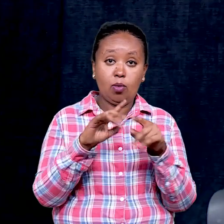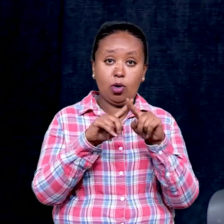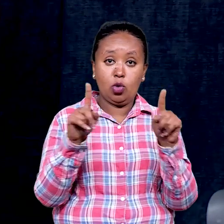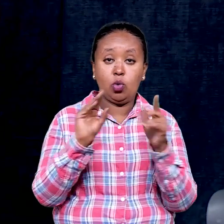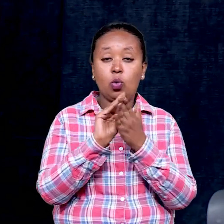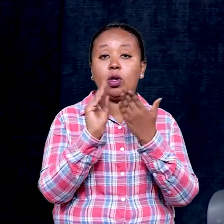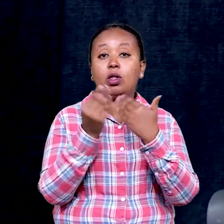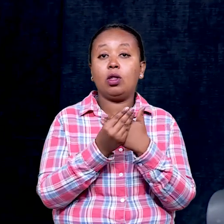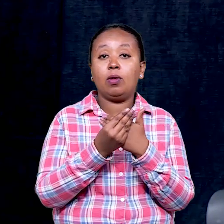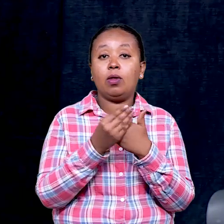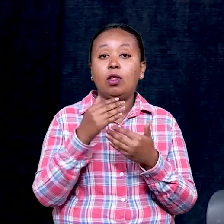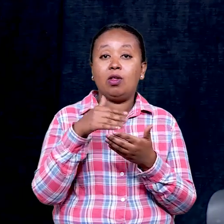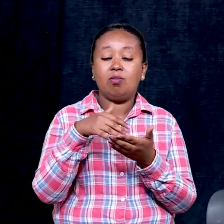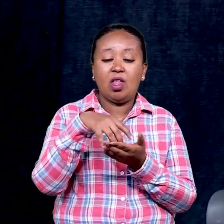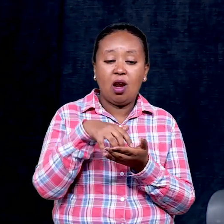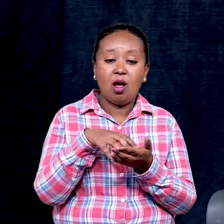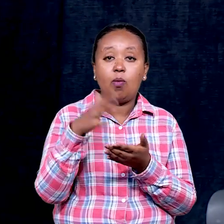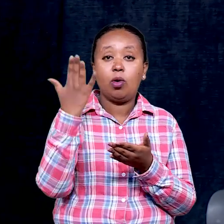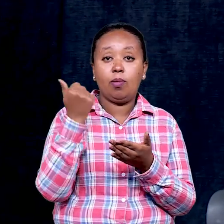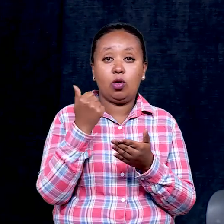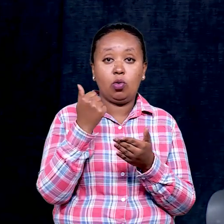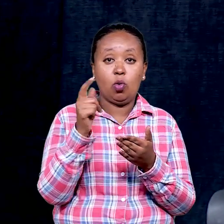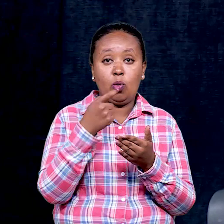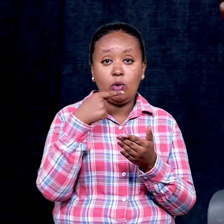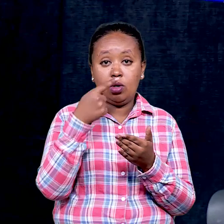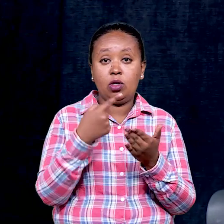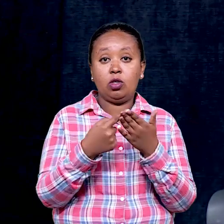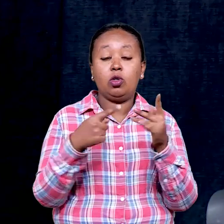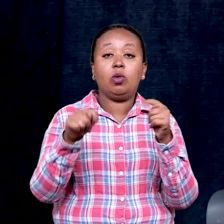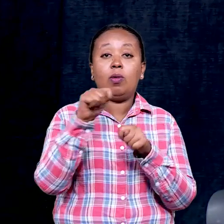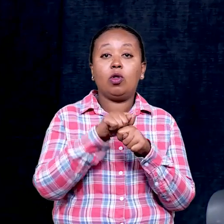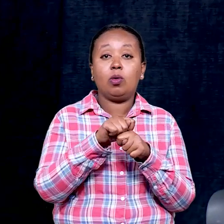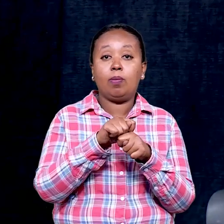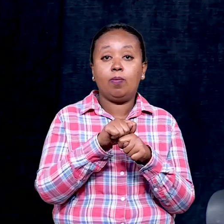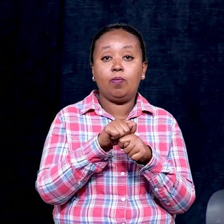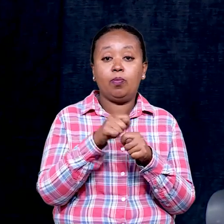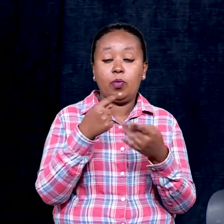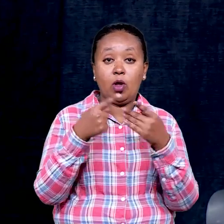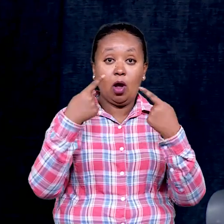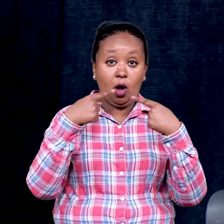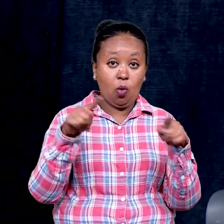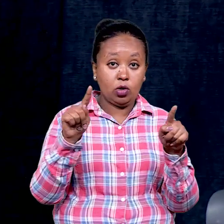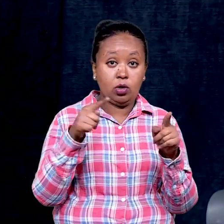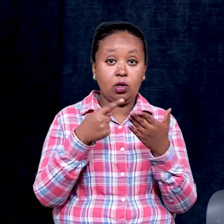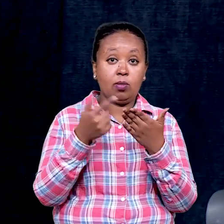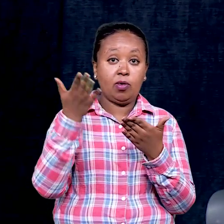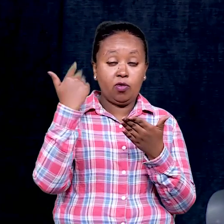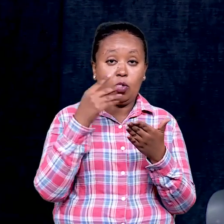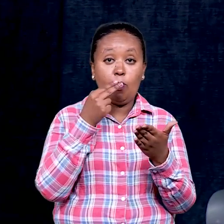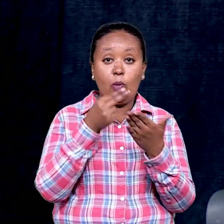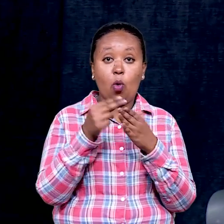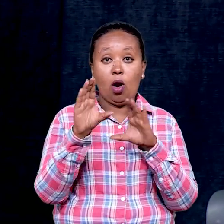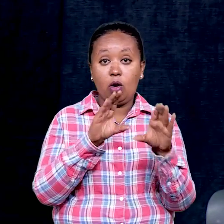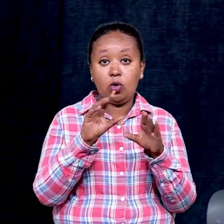ሁኔታ የተዳከሙ ነበሩ። ሆን ተብሎ እነዚህን ተቋማት ቅድም አቶ ዳን አንስቶታል። ይሄ አዋጅ ከዚህ በፊት የነበረው የበጎ